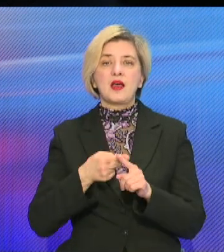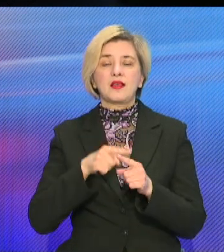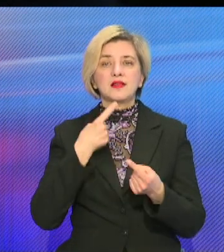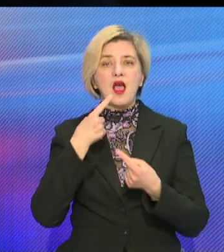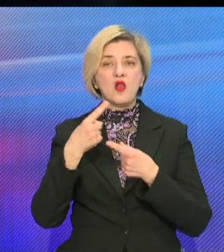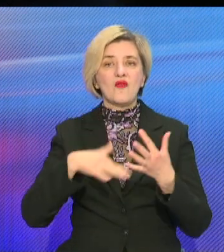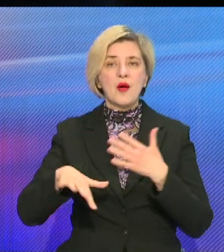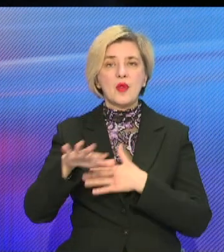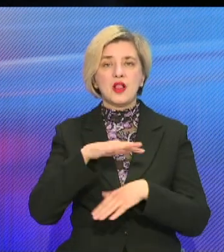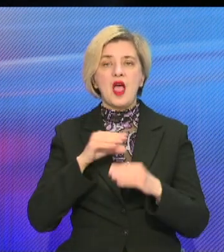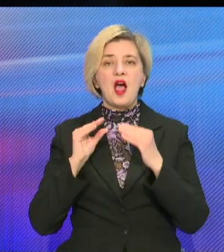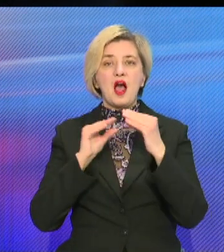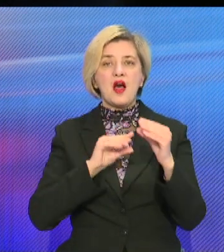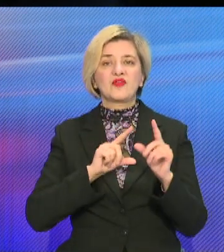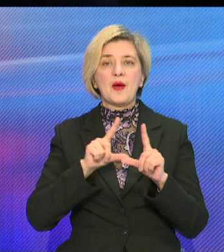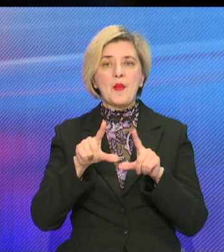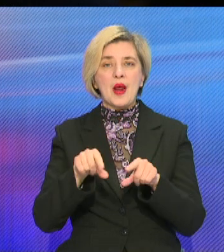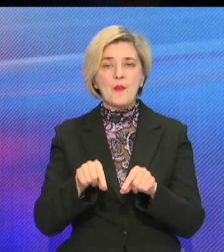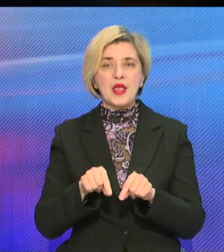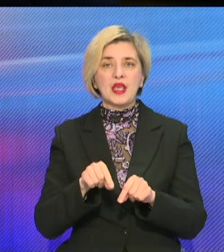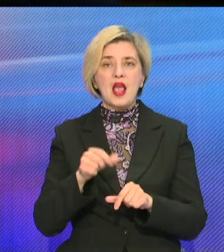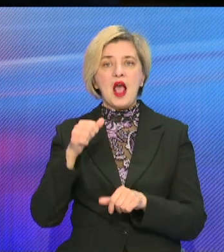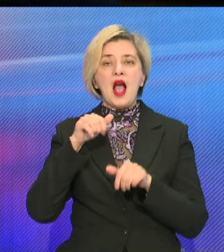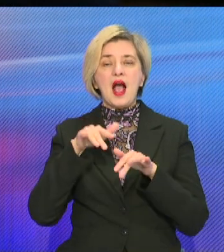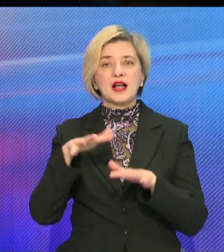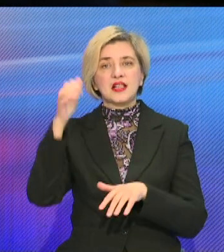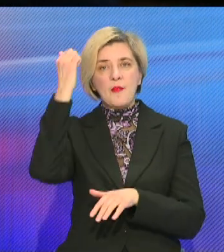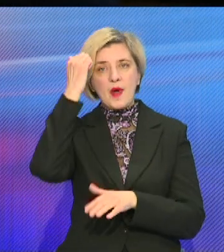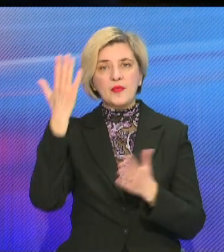и акция «Память», которая ежегодно проходит у нас,